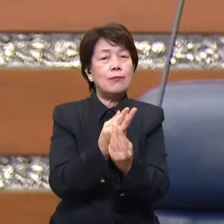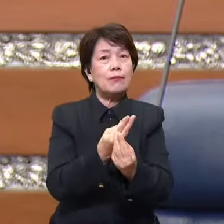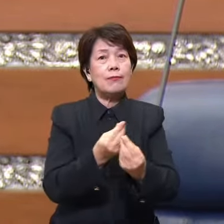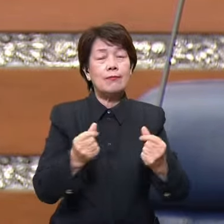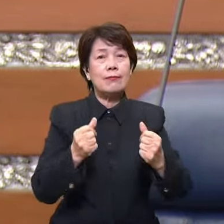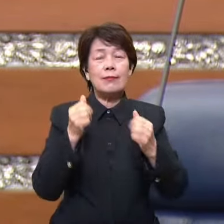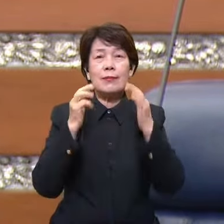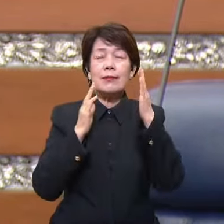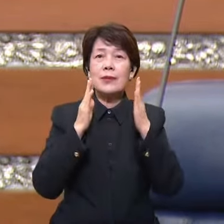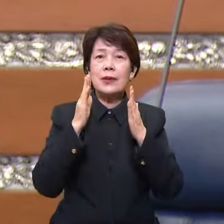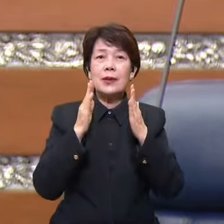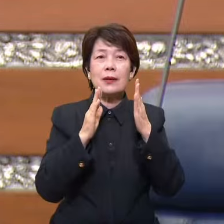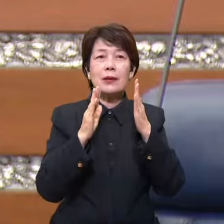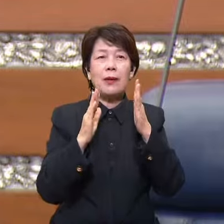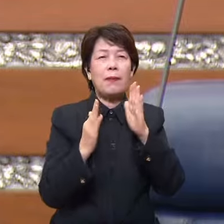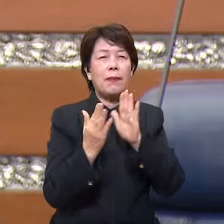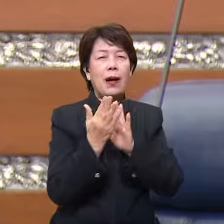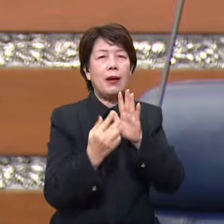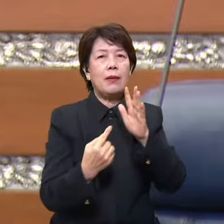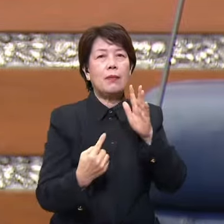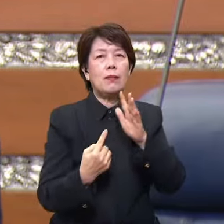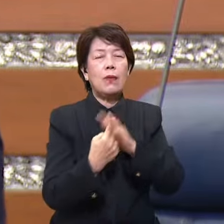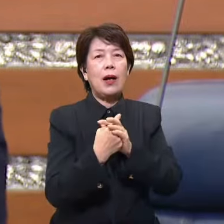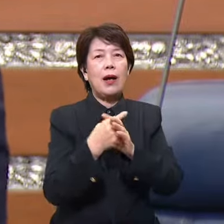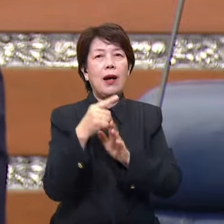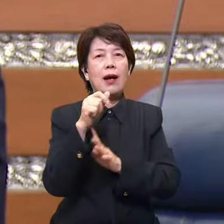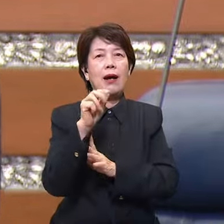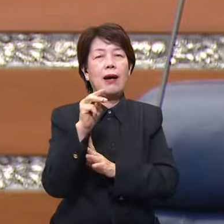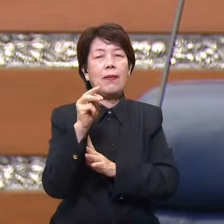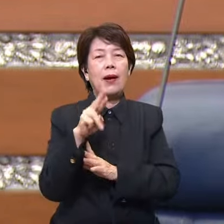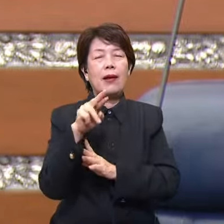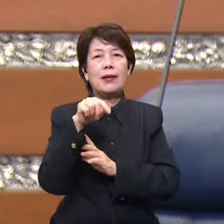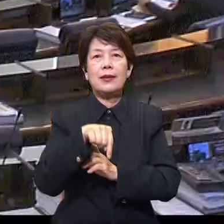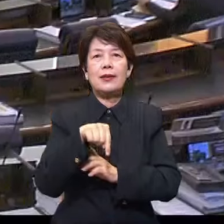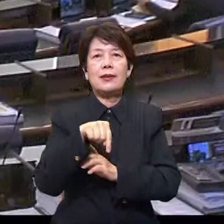kita menghadapi ancaman AMR ini? Sila Menteri.